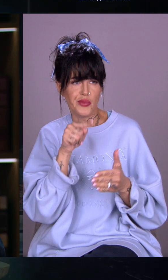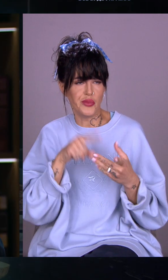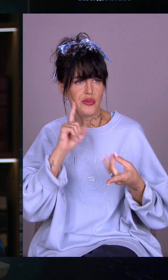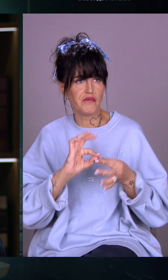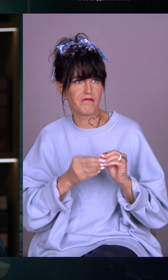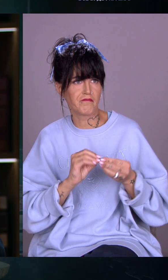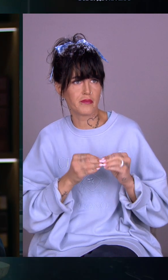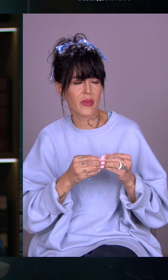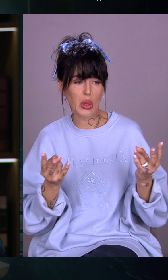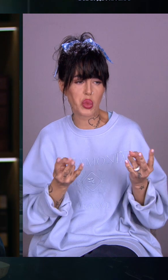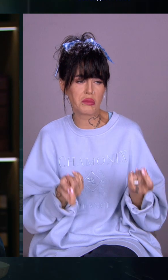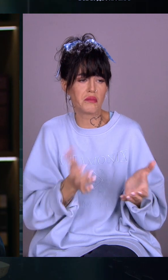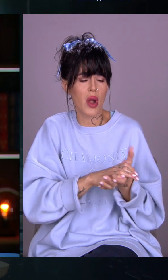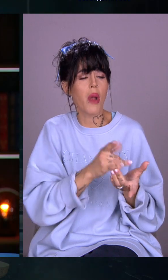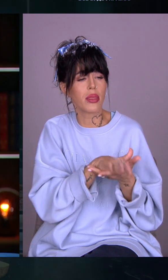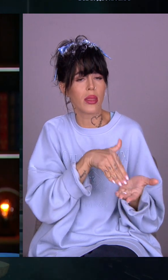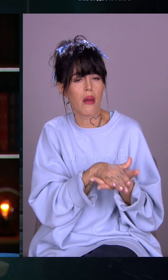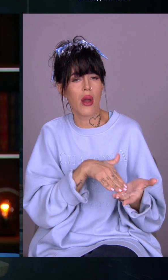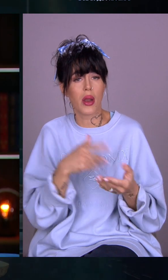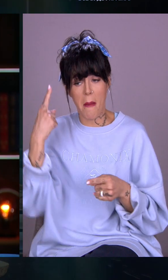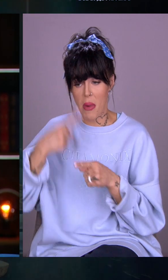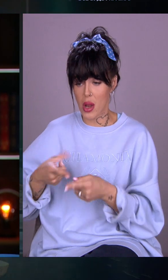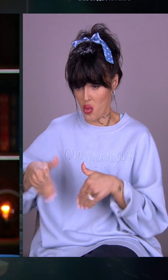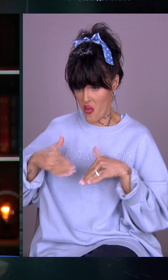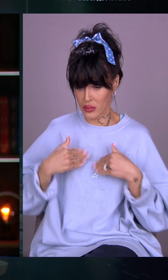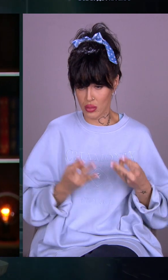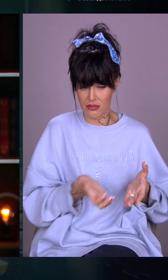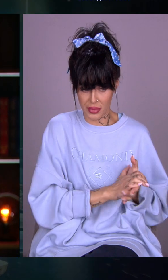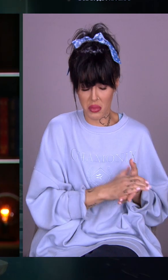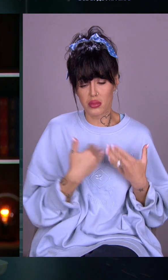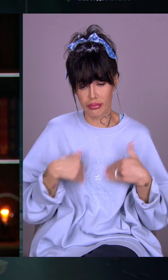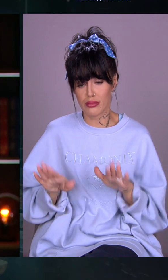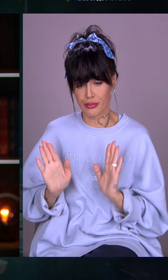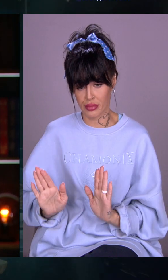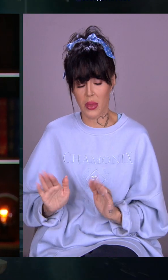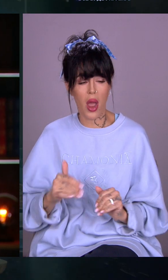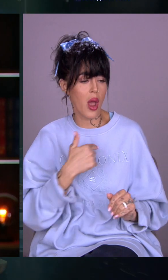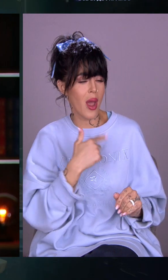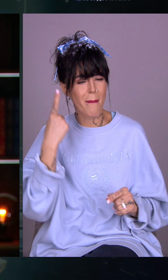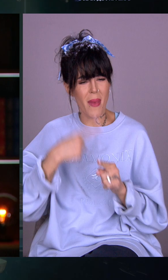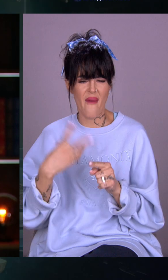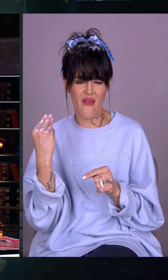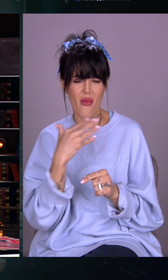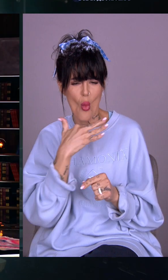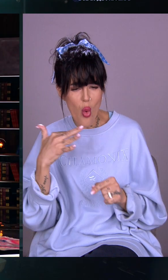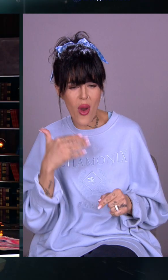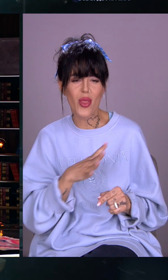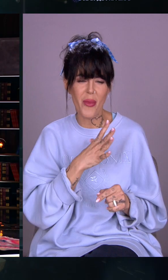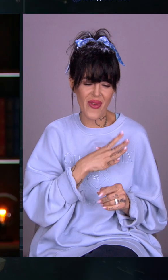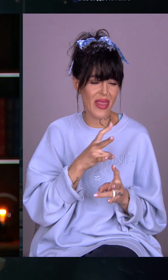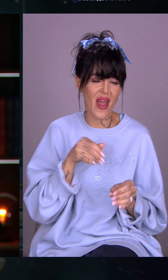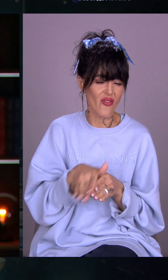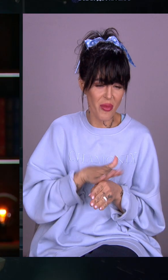да, ну що, треба познайомити, що? Якщо брат каже, да? Так. Ні, ну, брат багато що каже, то мало що з цього роблю, але тим не